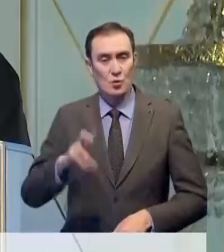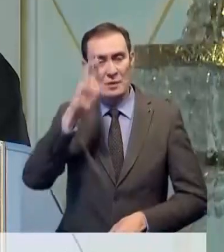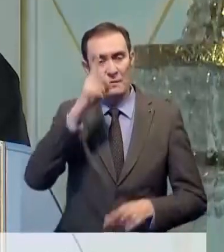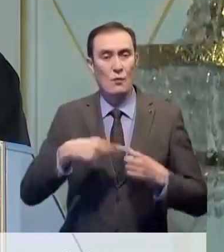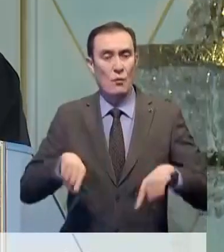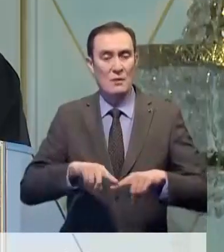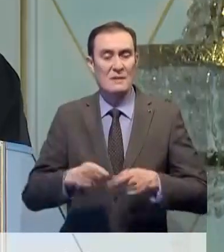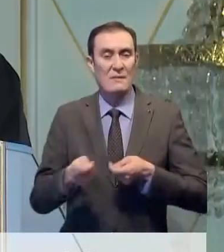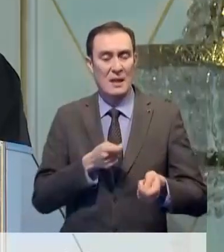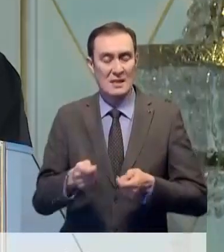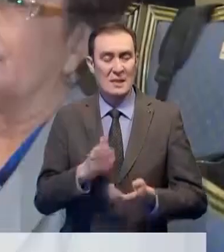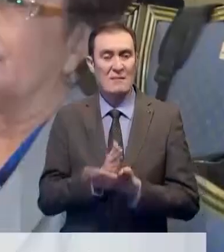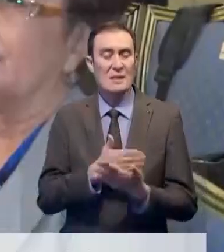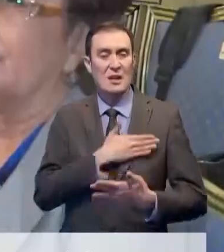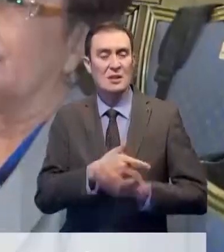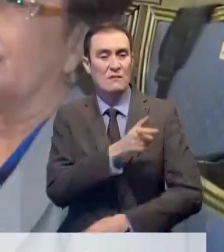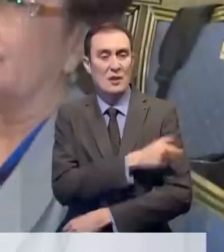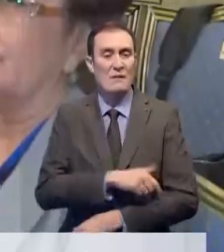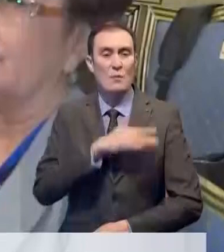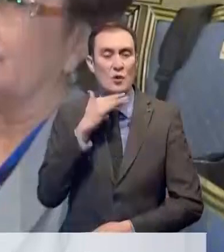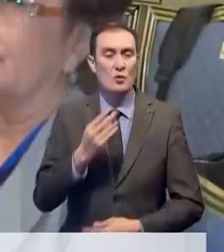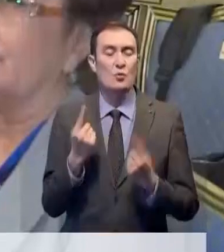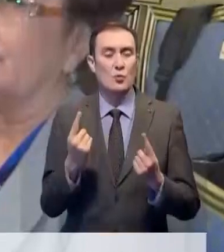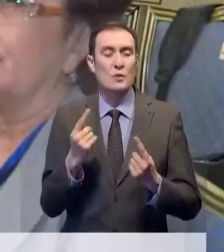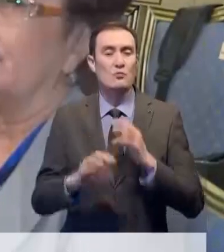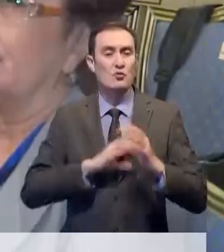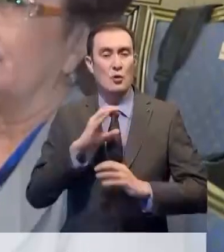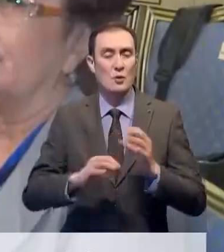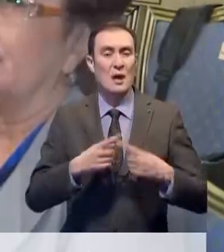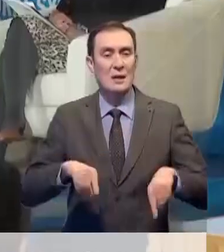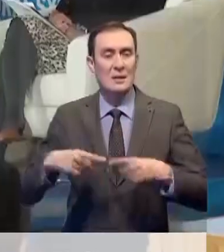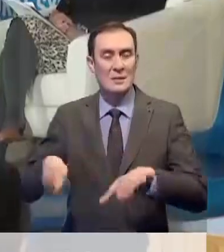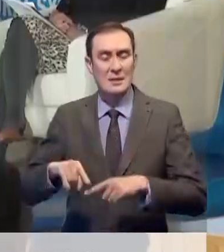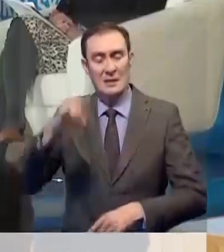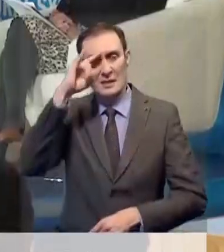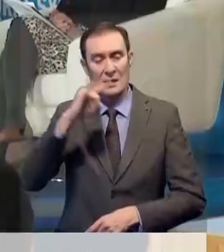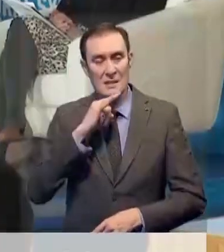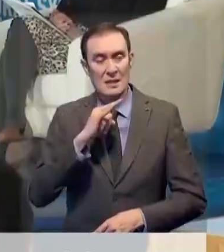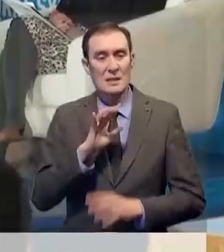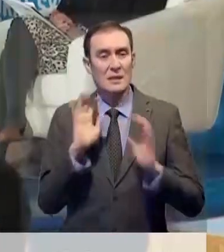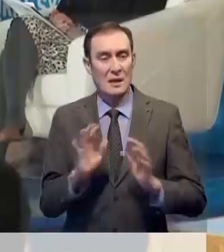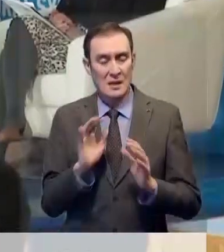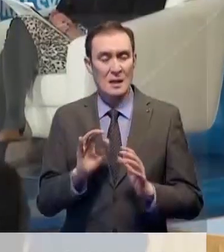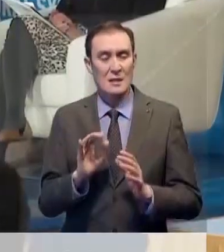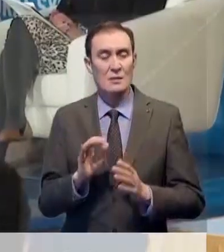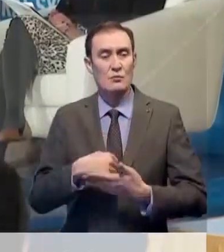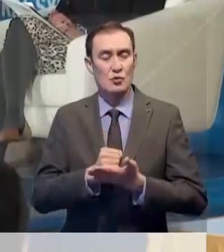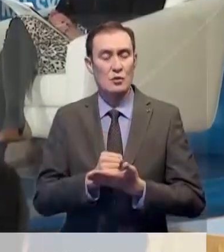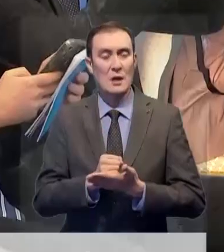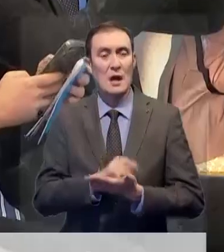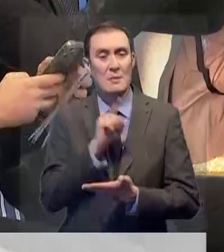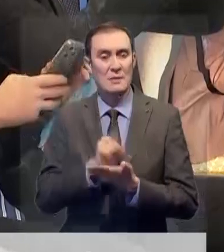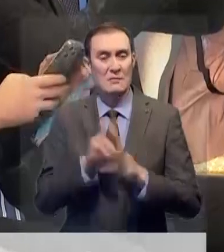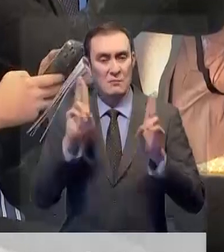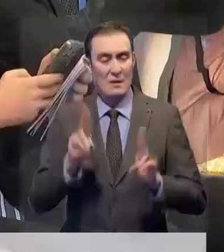государственной власти. Являясь активным членом многих авторитетных международных организаций, Казахстан придерживается всех принятых на себя